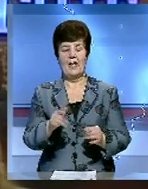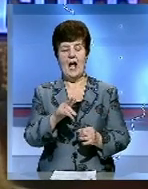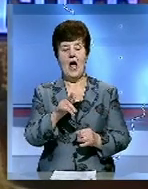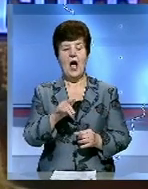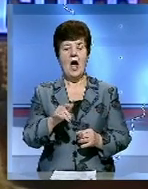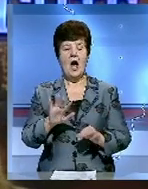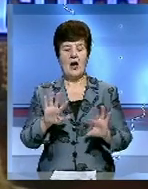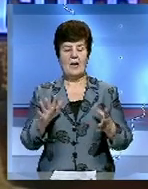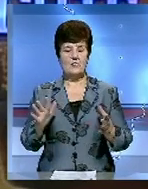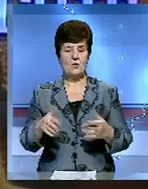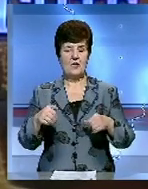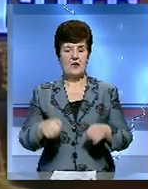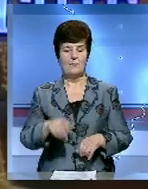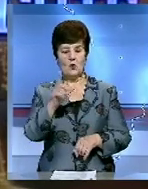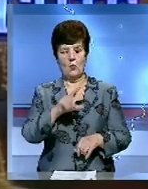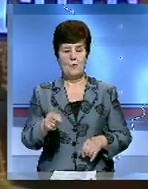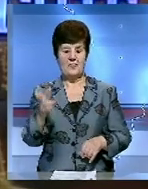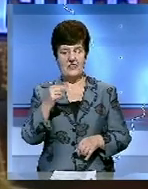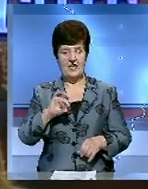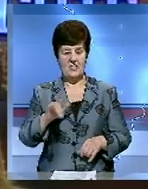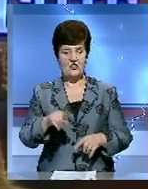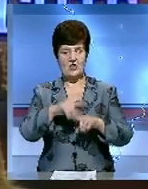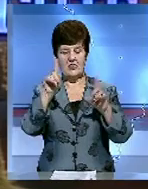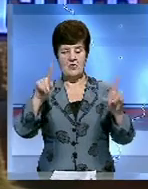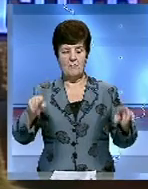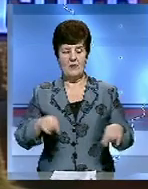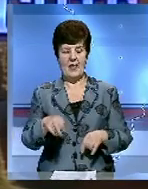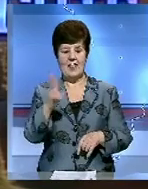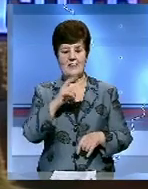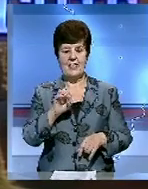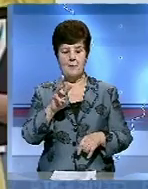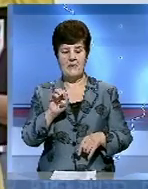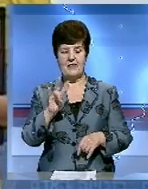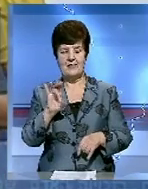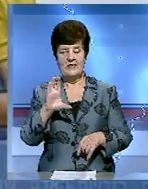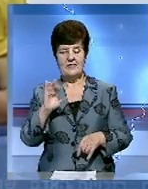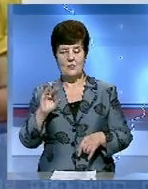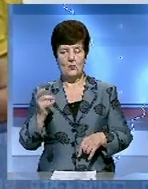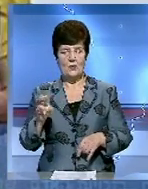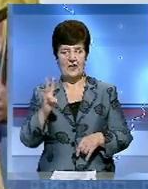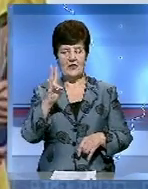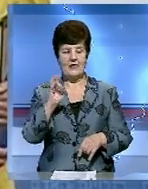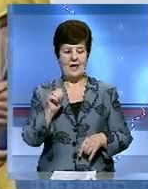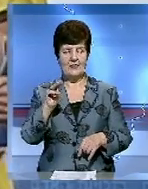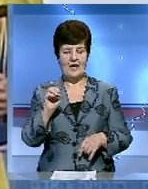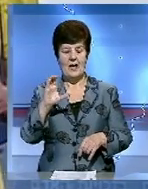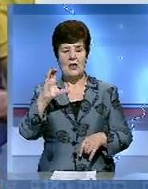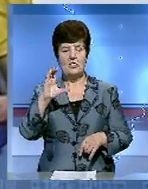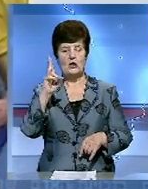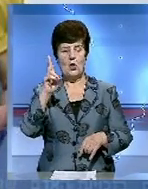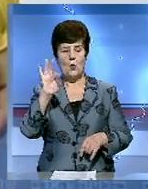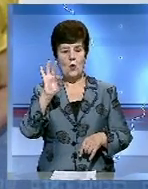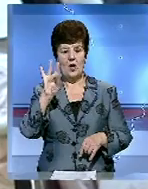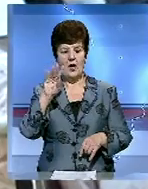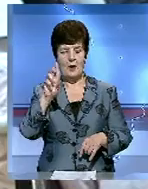drepturilor omului. Deci, diploma de mențiune se oferă pentru... Nata Scobioală, felicitări, cu mult